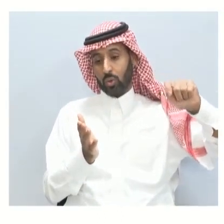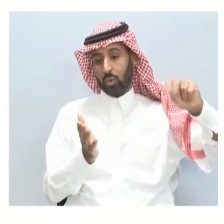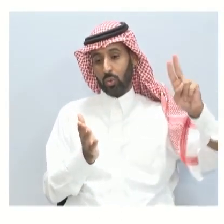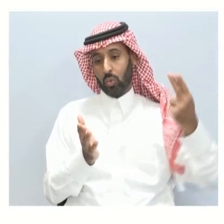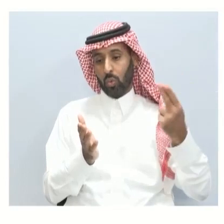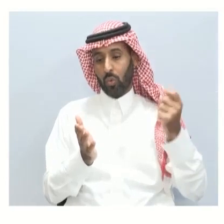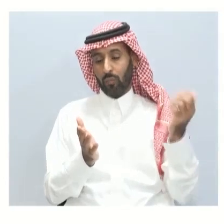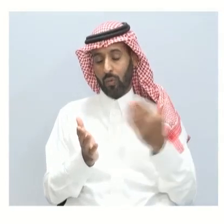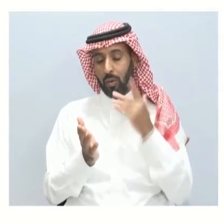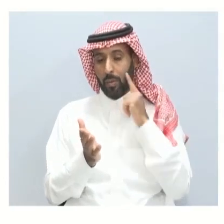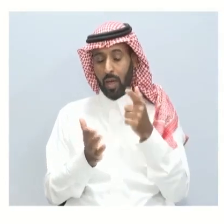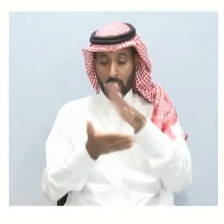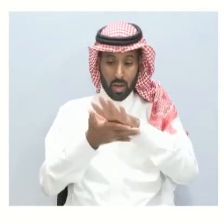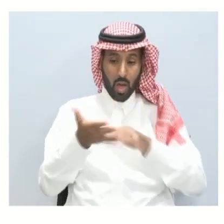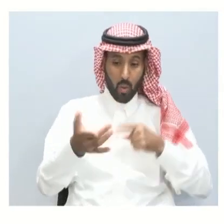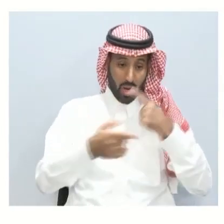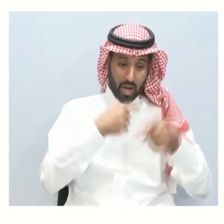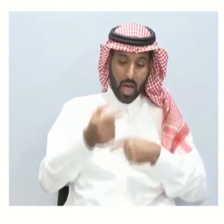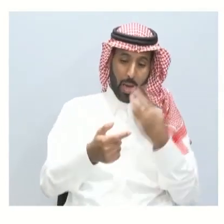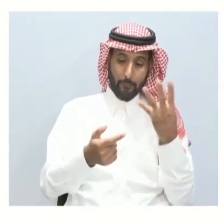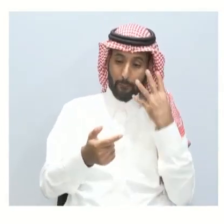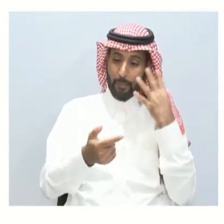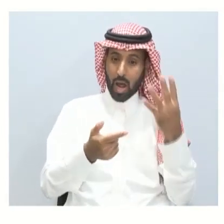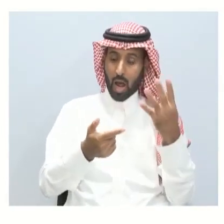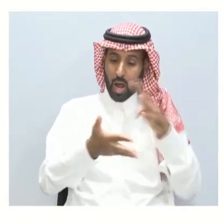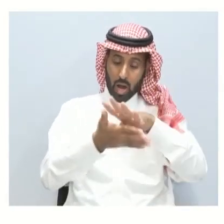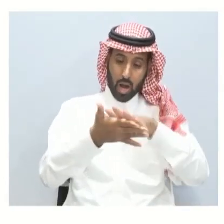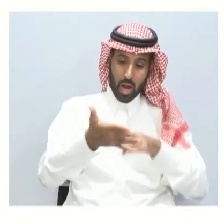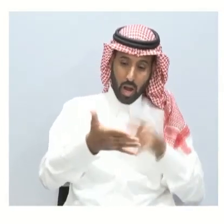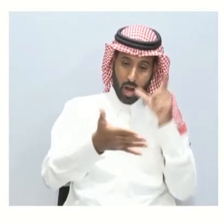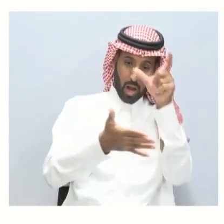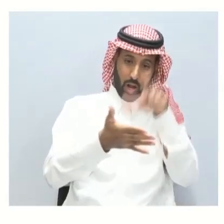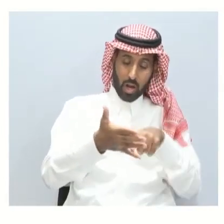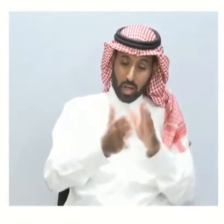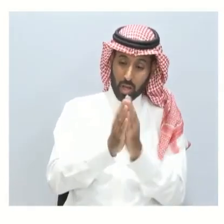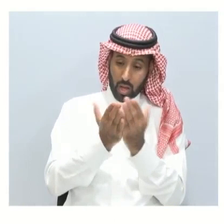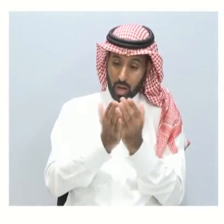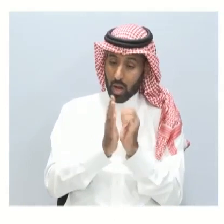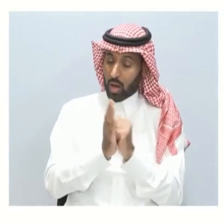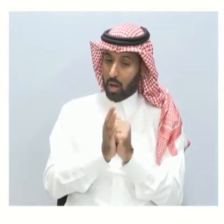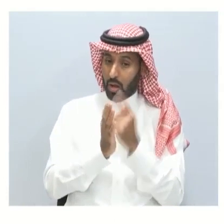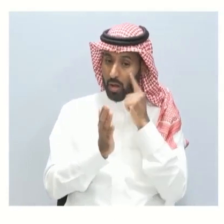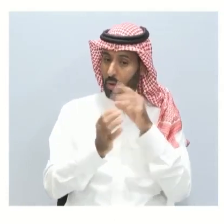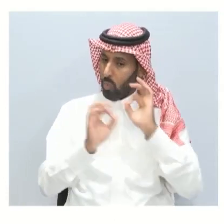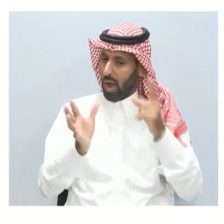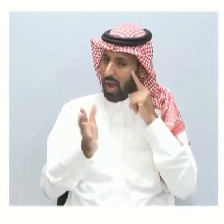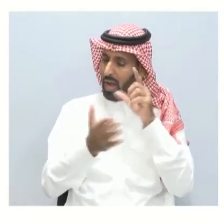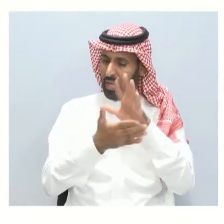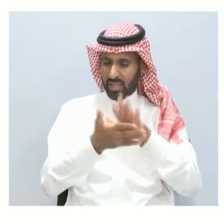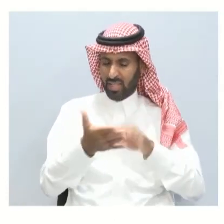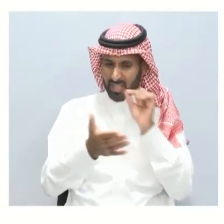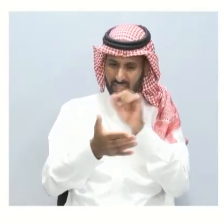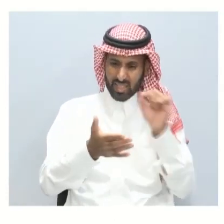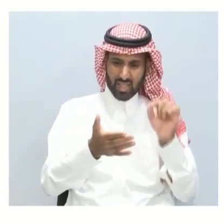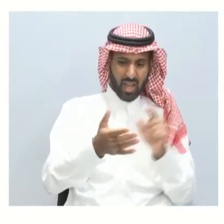الرابع الالكترونات التكافؤ العناصر الممثله لديك هذا الشكل في الكتاب المدرسي يوضح شكل تمثيل